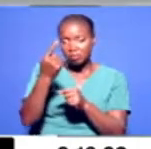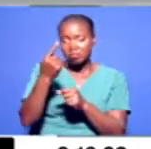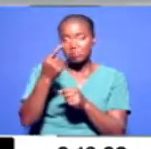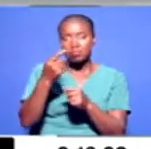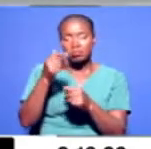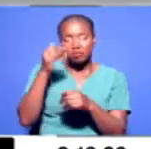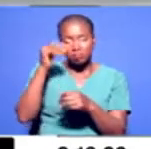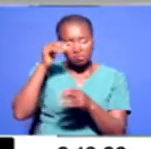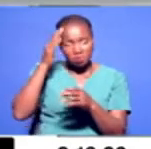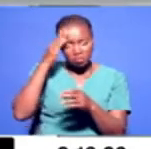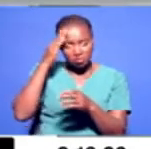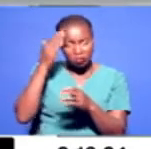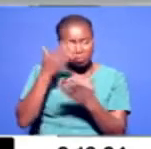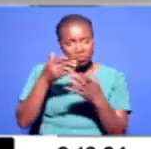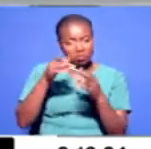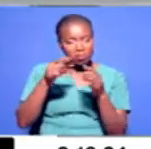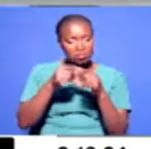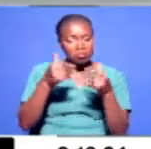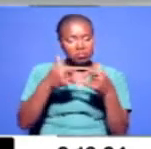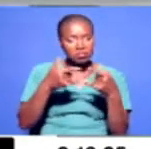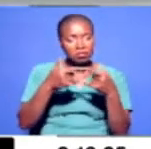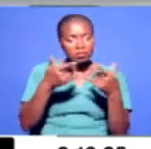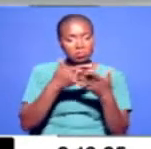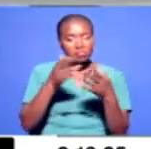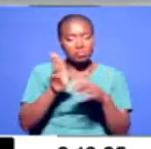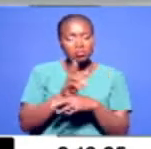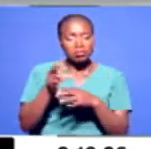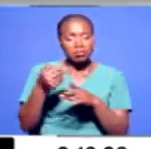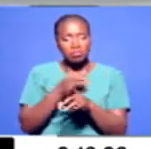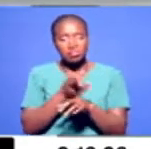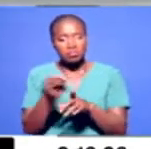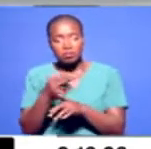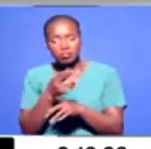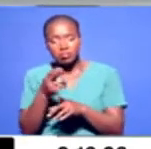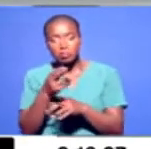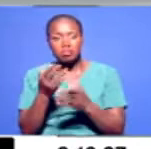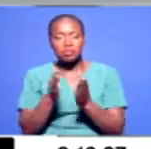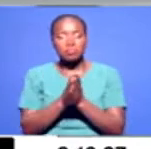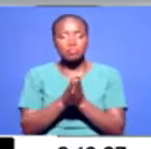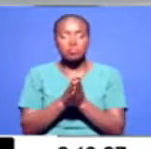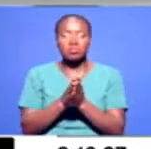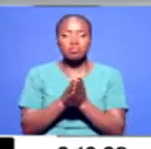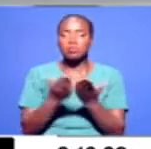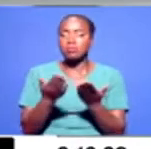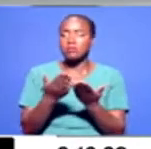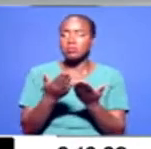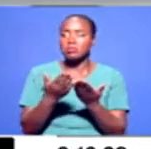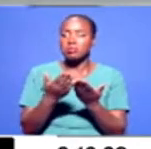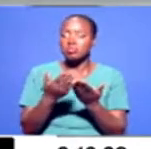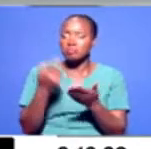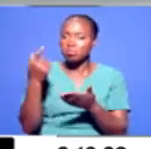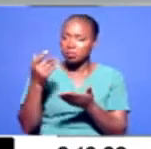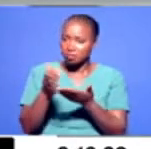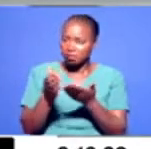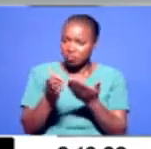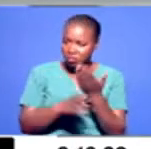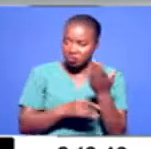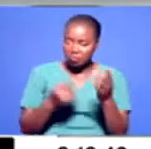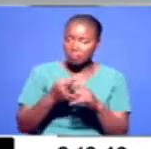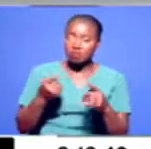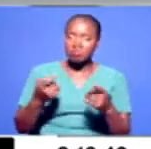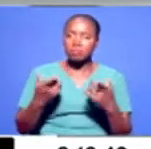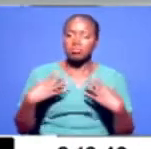insights into loopholes that are being exploited by cartels to milk the Kenyan coffers dry. He said in his government, such